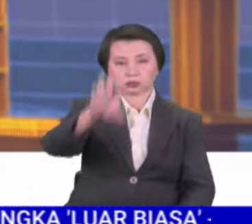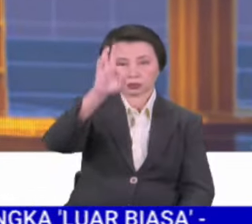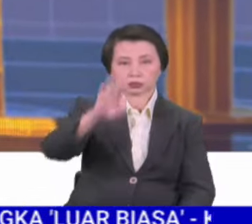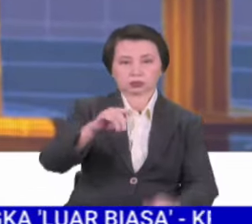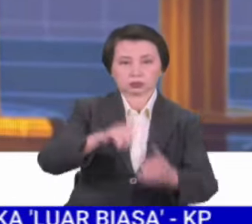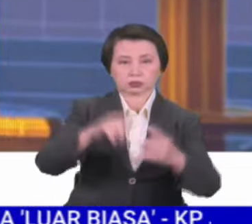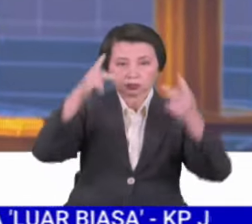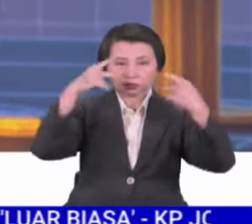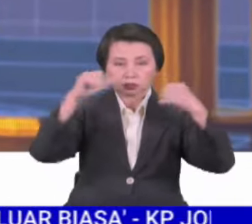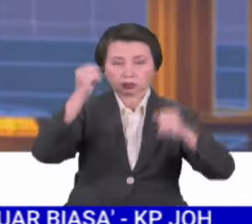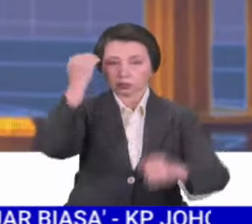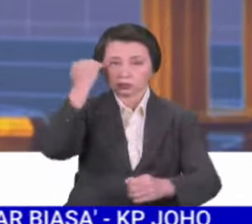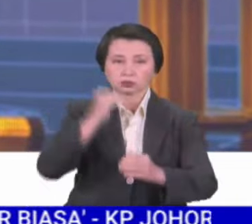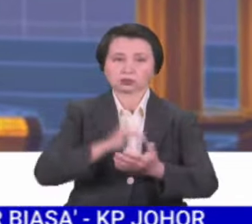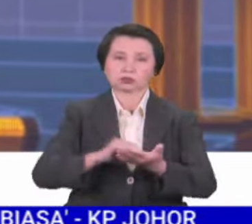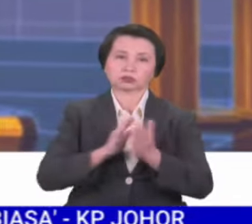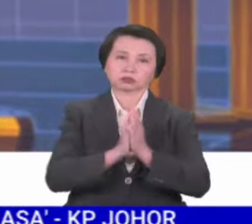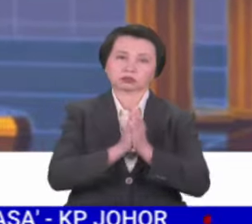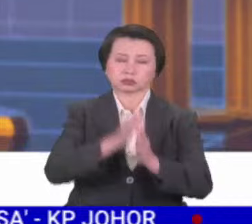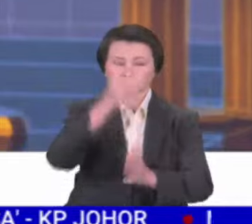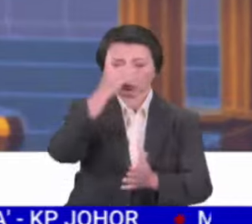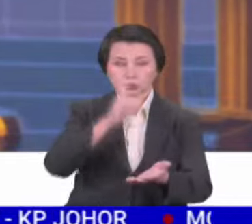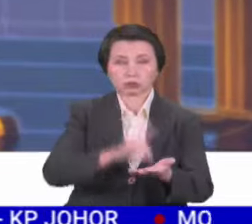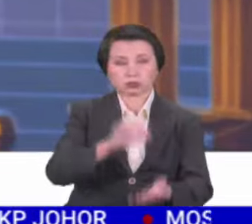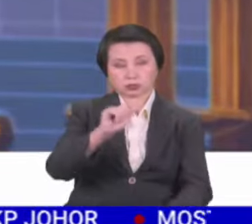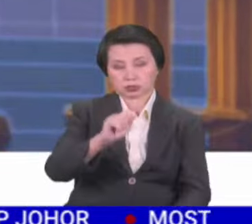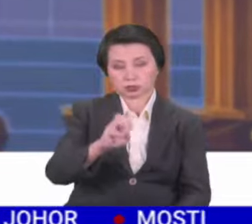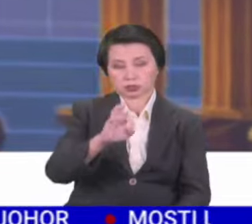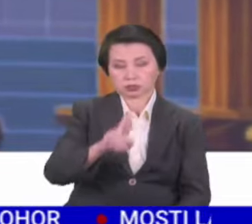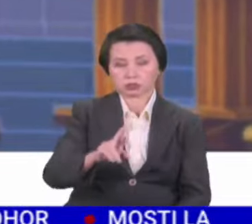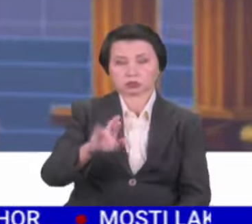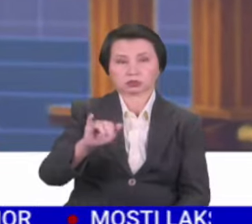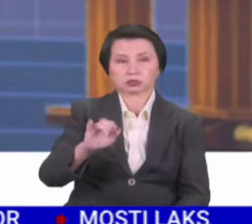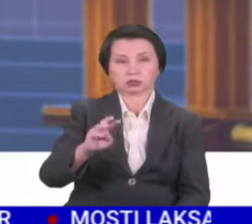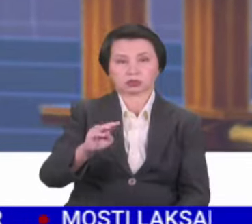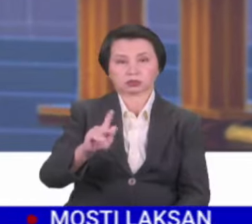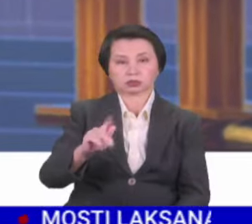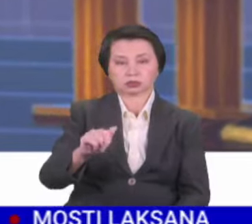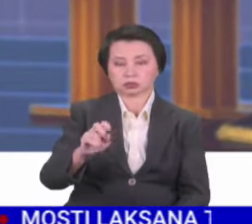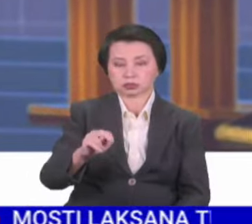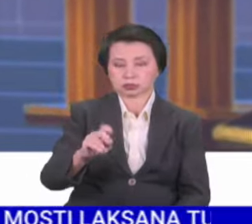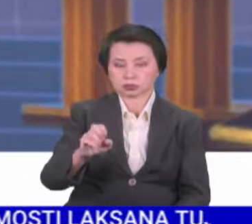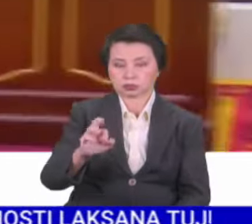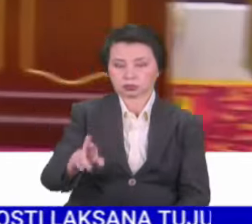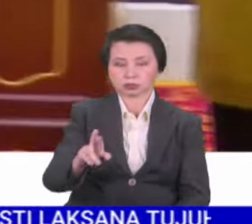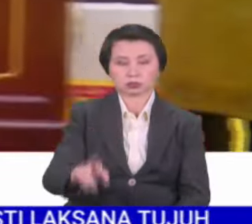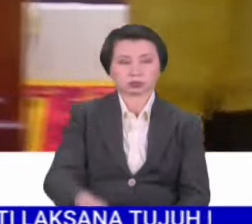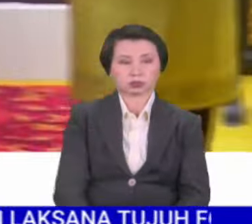kepada Presiden mahkamah rayuan Tansi Datuk Amar Abang Iskandar Abang Hasyim